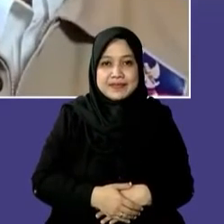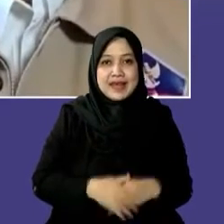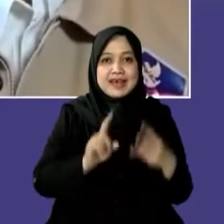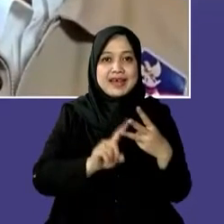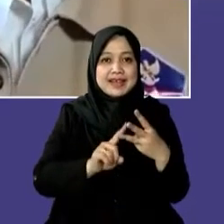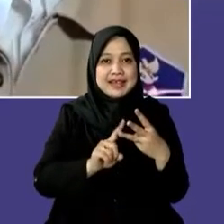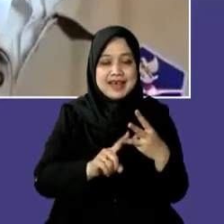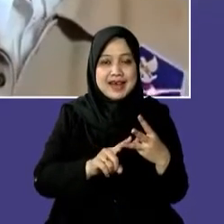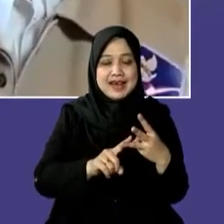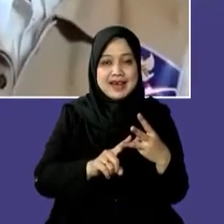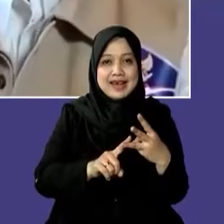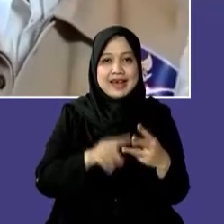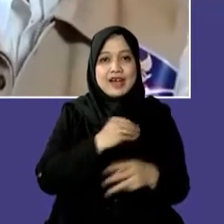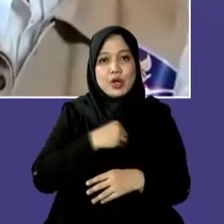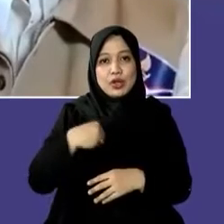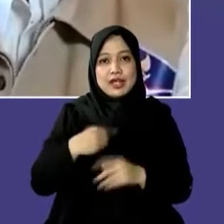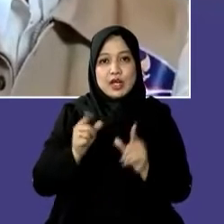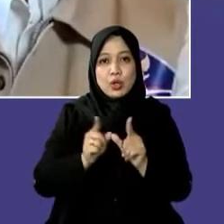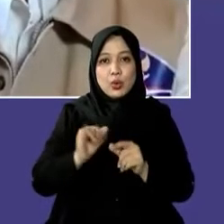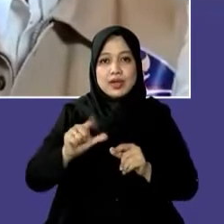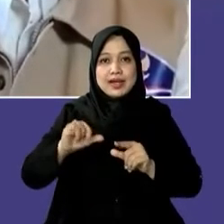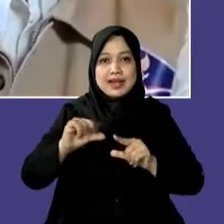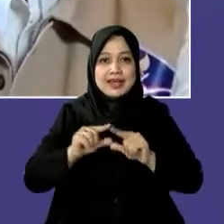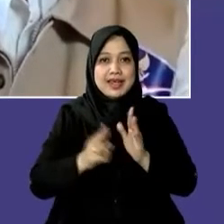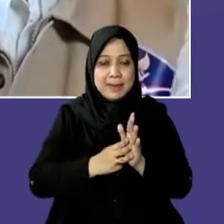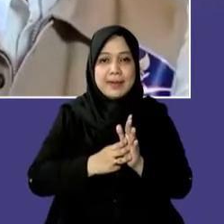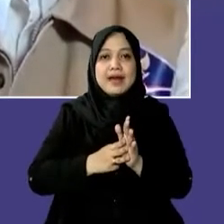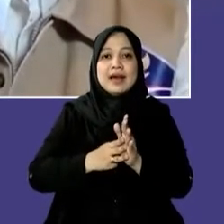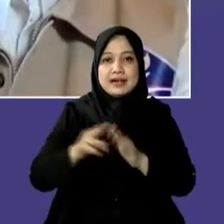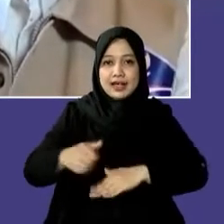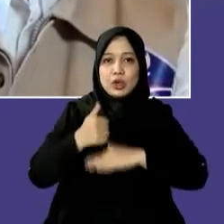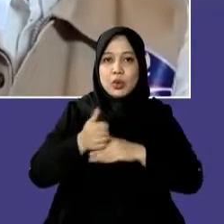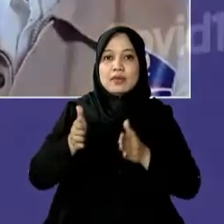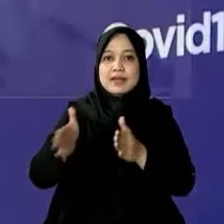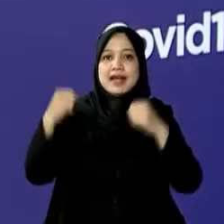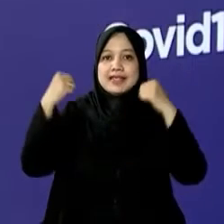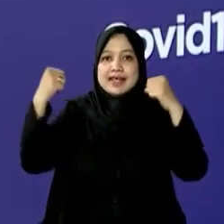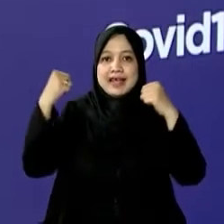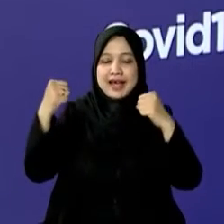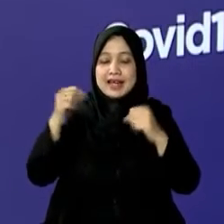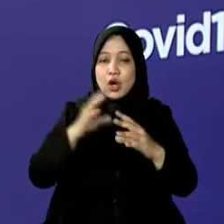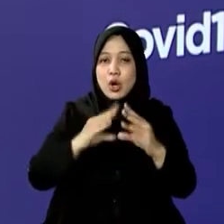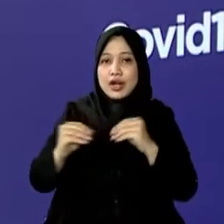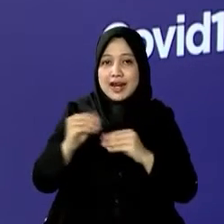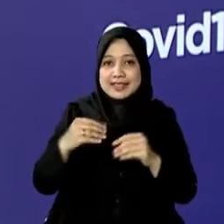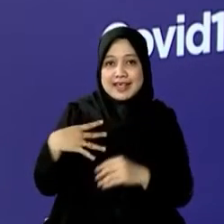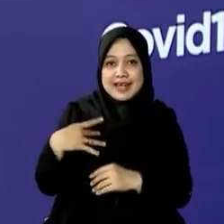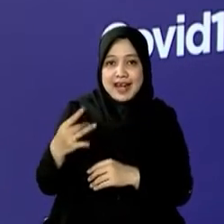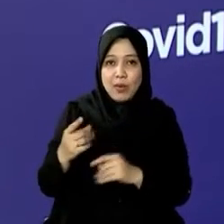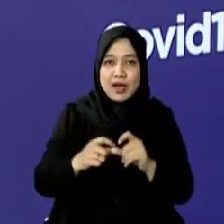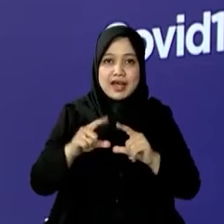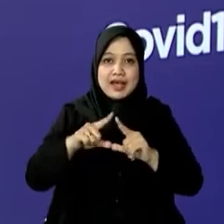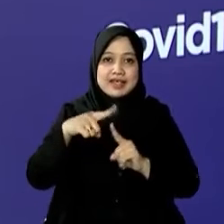ada dokter Yosep William selalu ketua sub bidang kesehatan bidang koordinasi rele